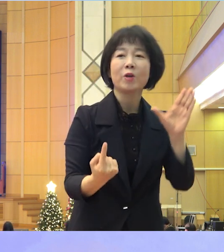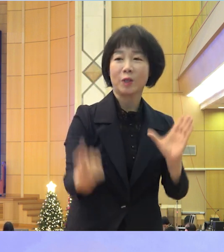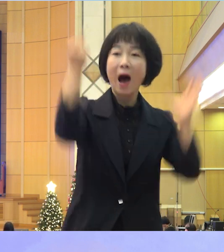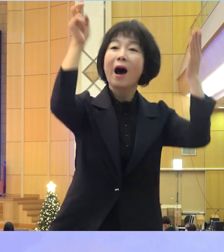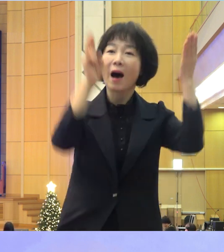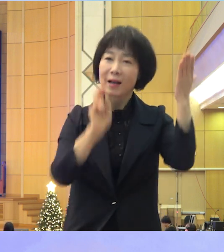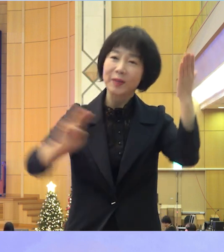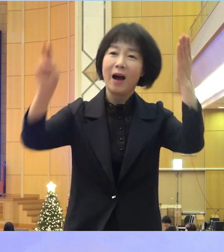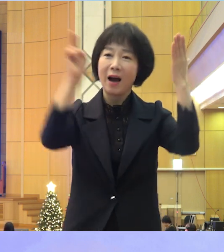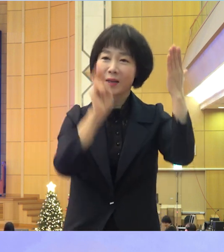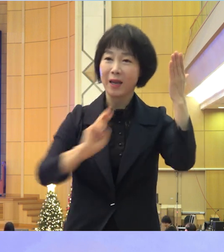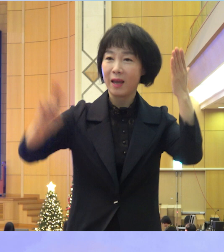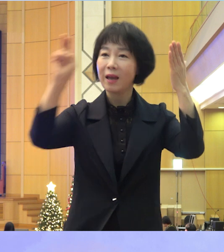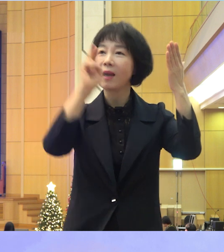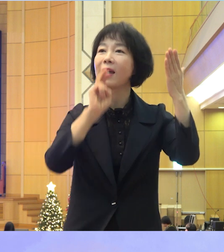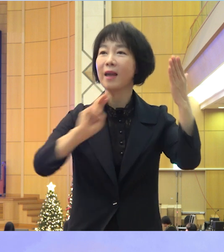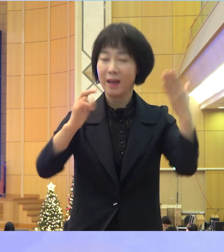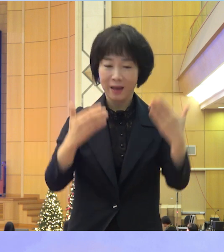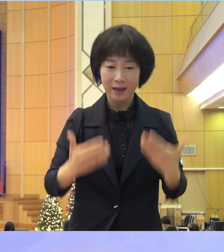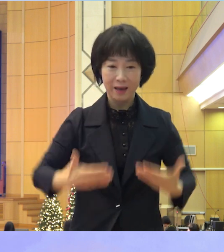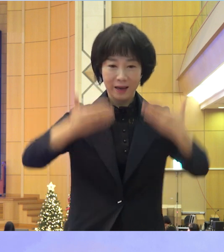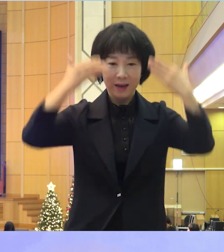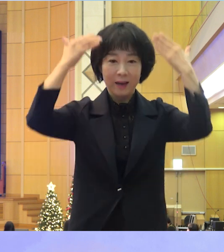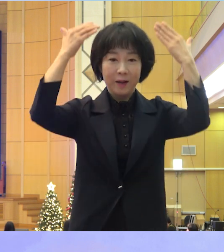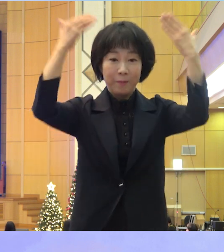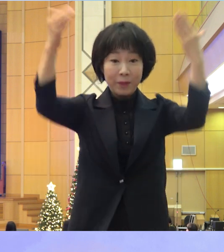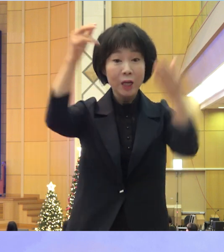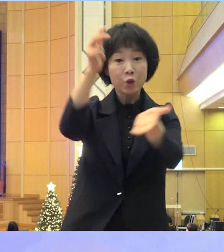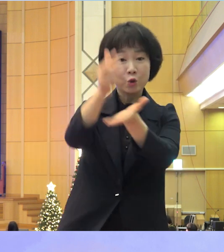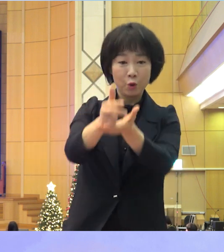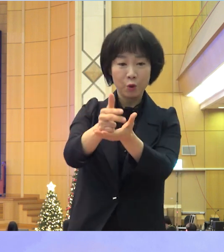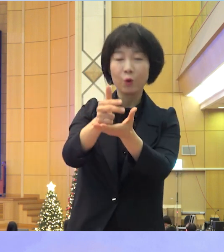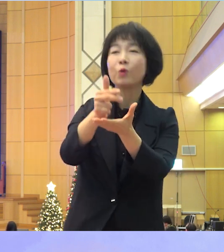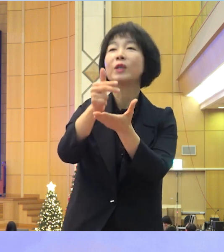목소리 높여 찬양해.